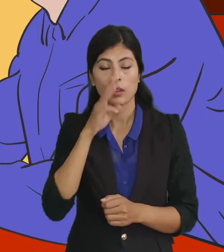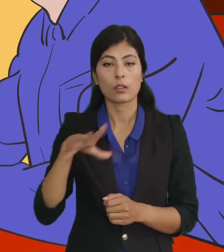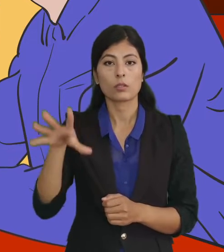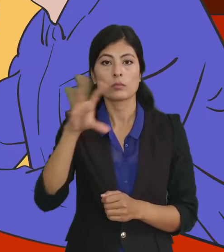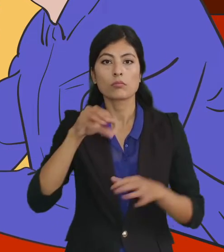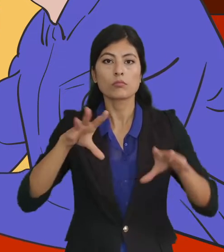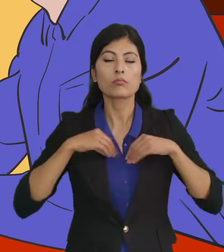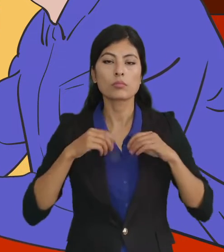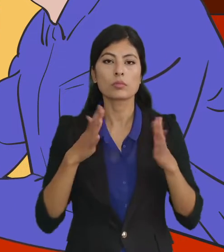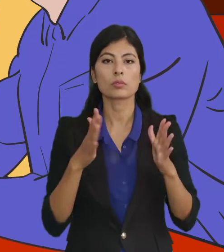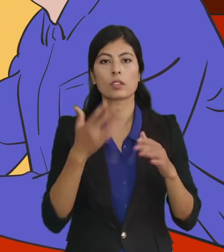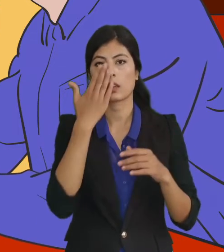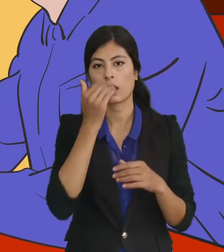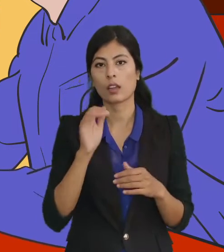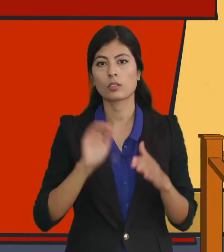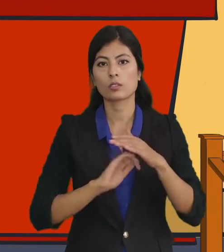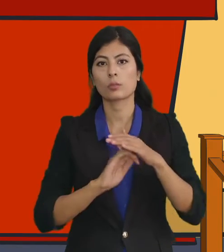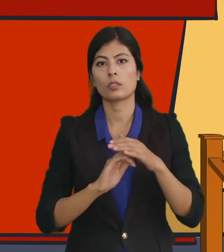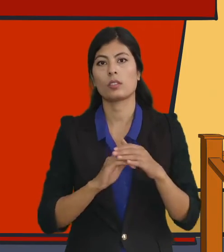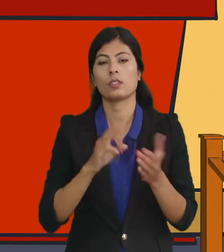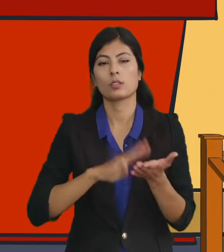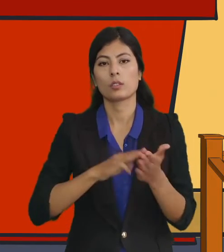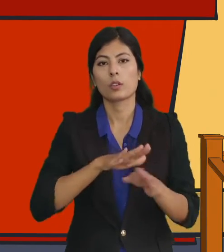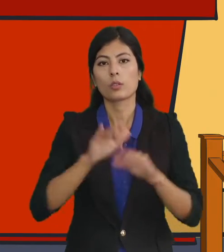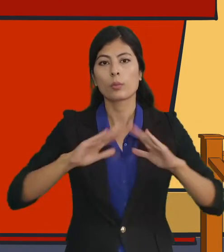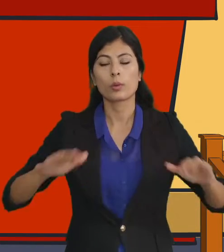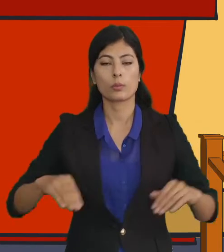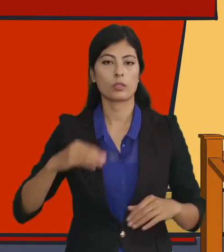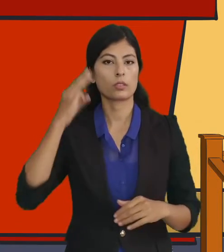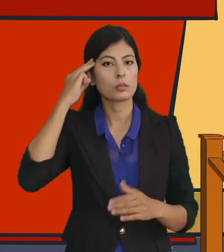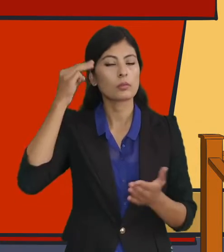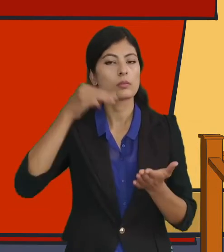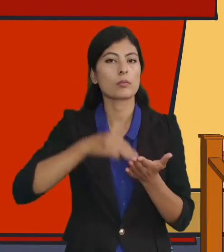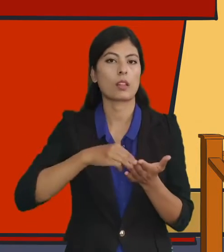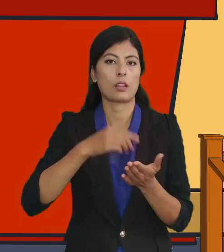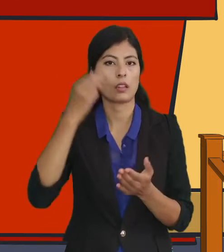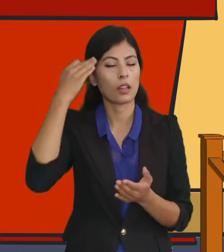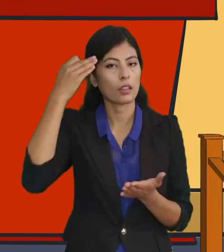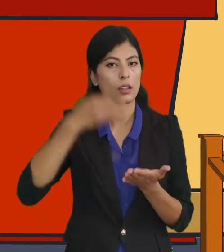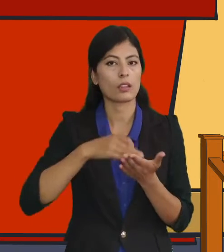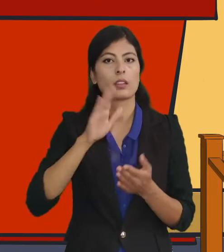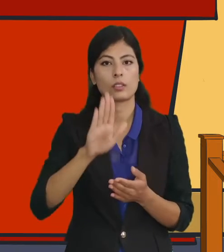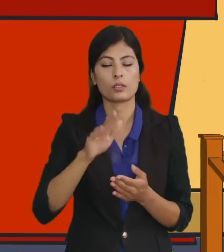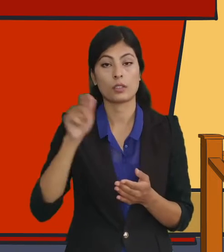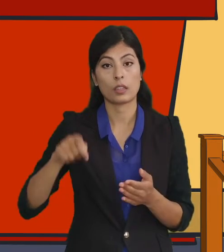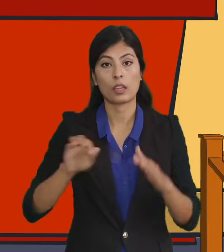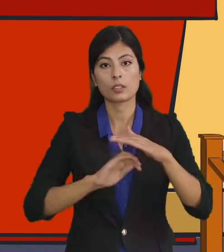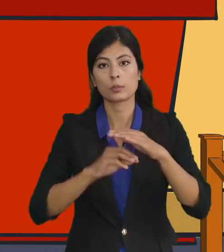मुद्दा के विषय में सर्वसम्मत हो न सकला बाद समिति के सदस्य सबके फरक मत होइया।